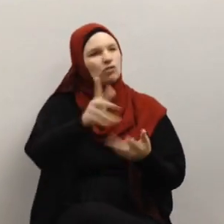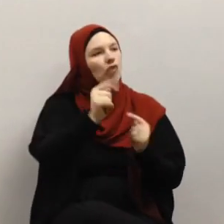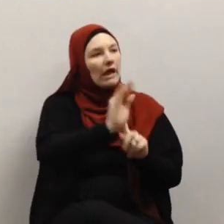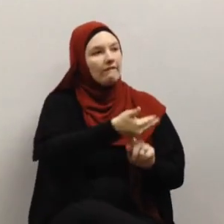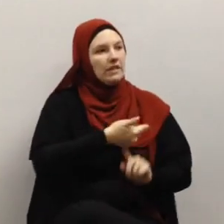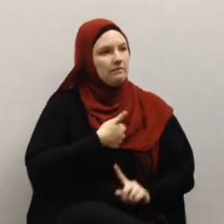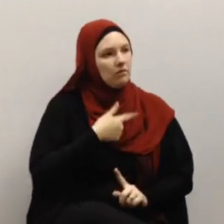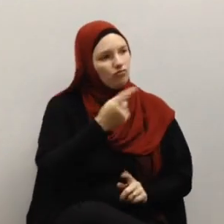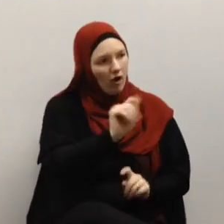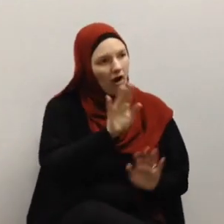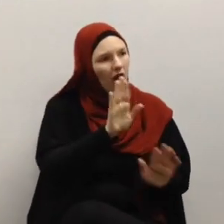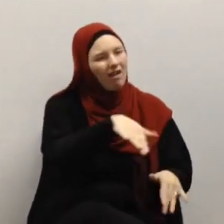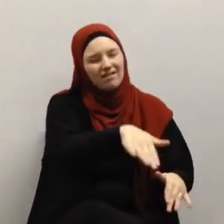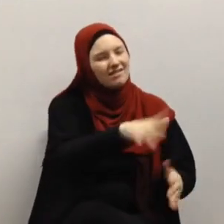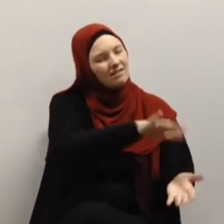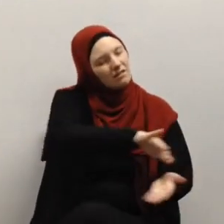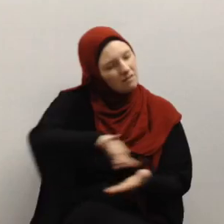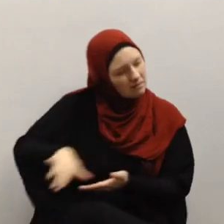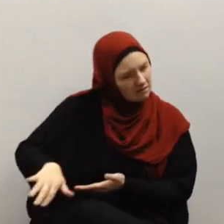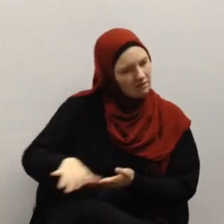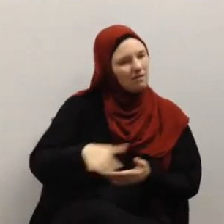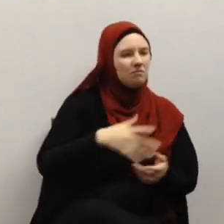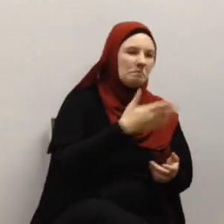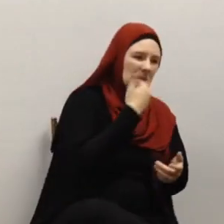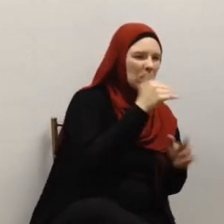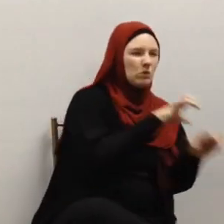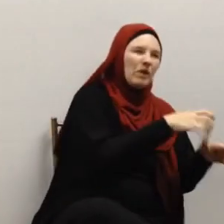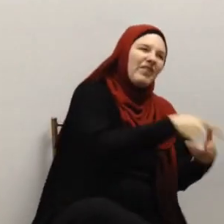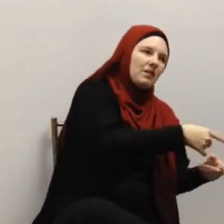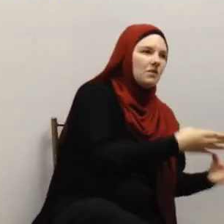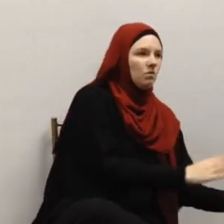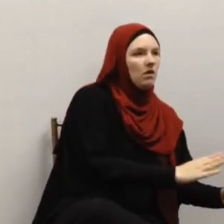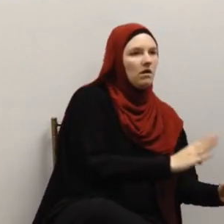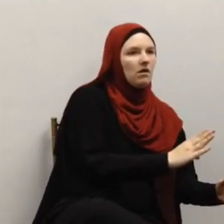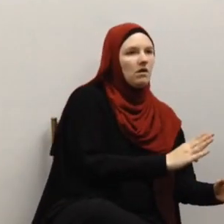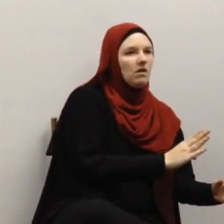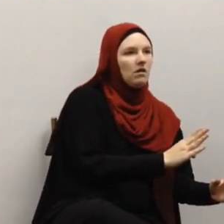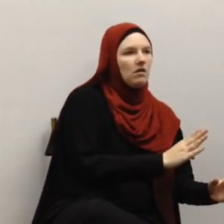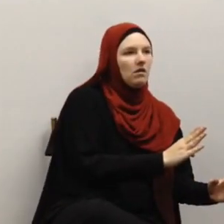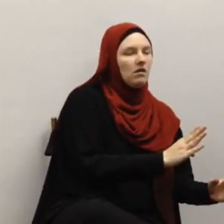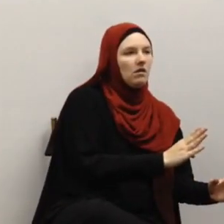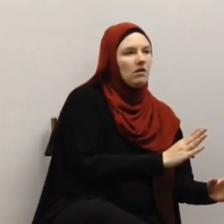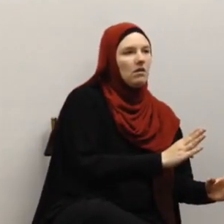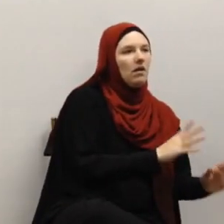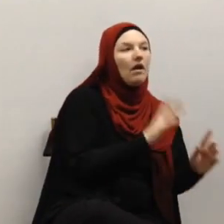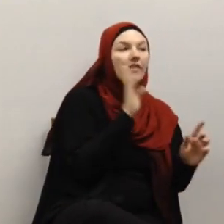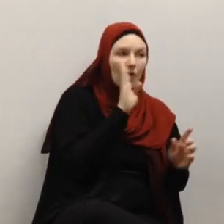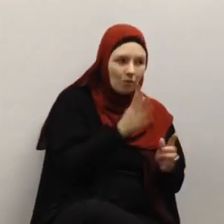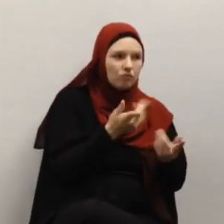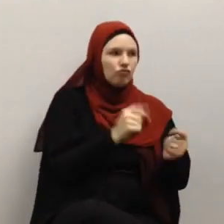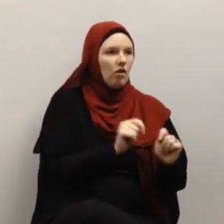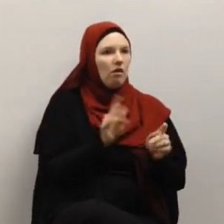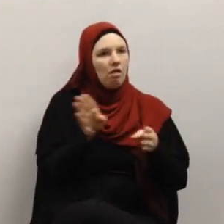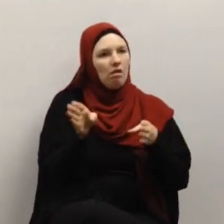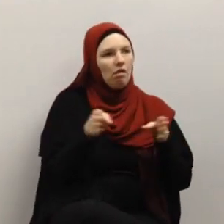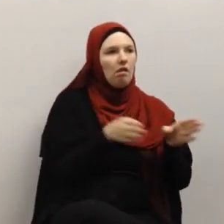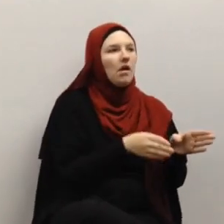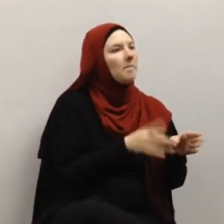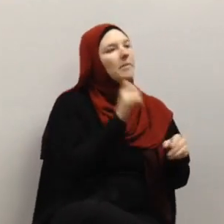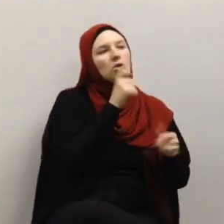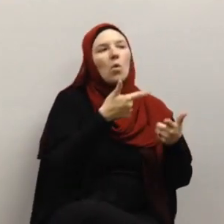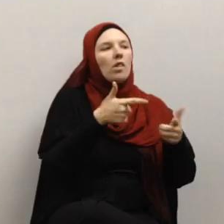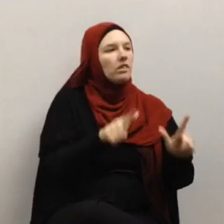of what Allah has sent down. Part of it. بعض. Don't let them turn